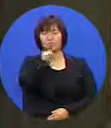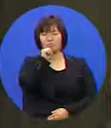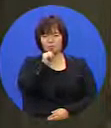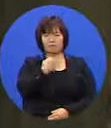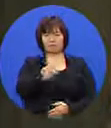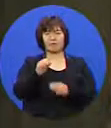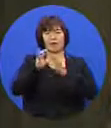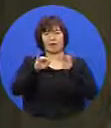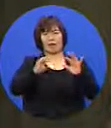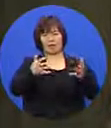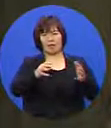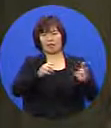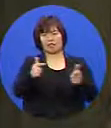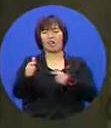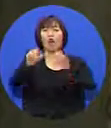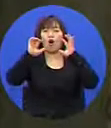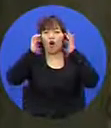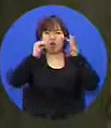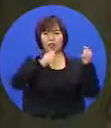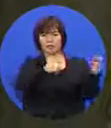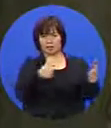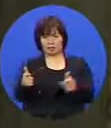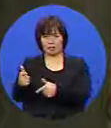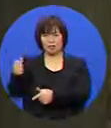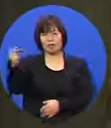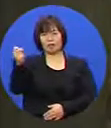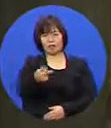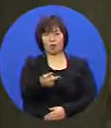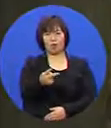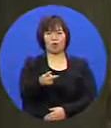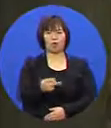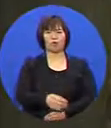국가들의 어린이와 그리고